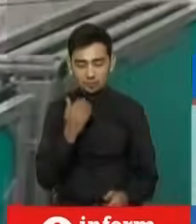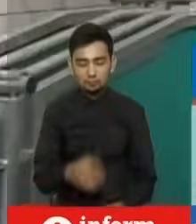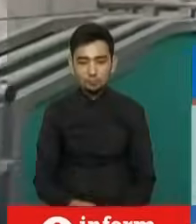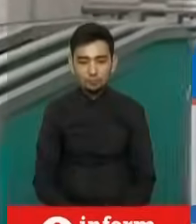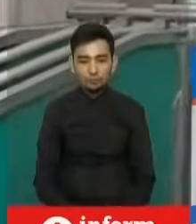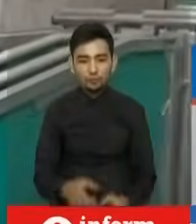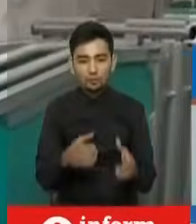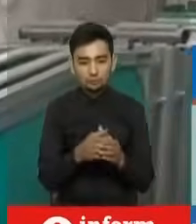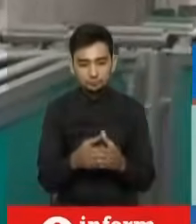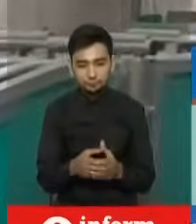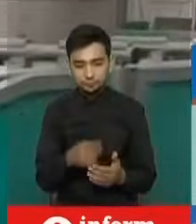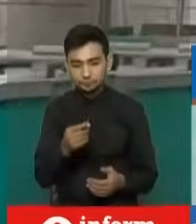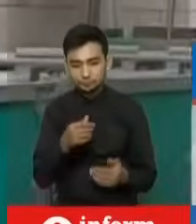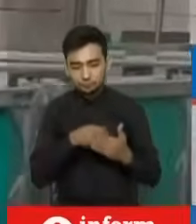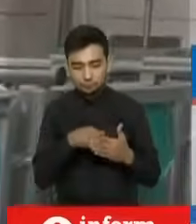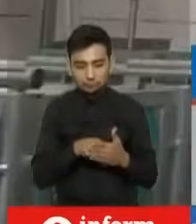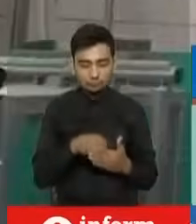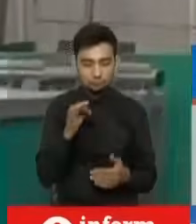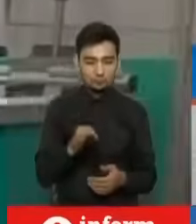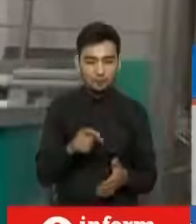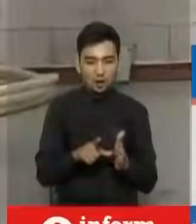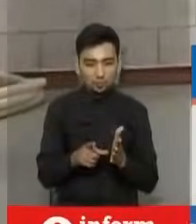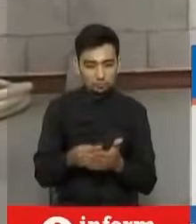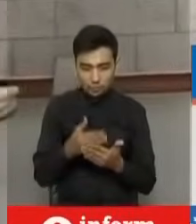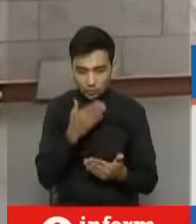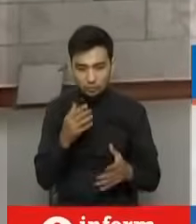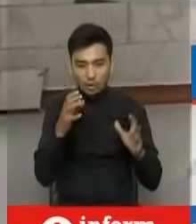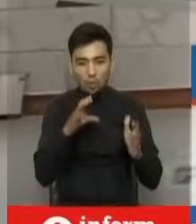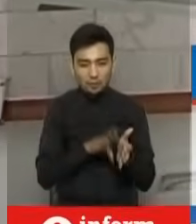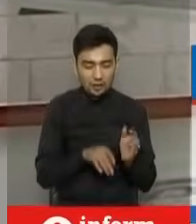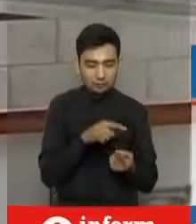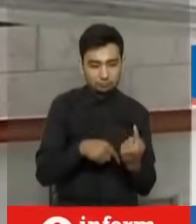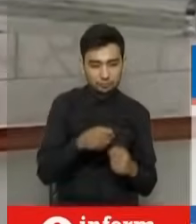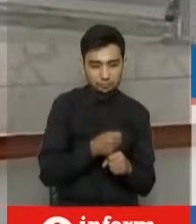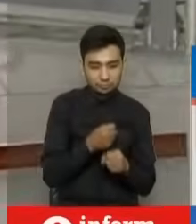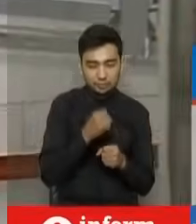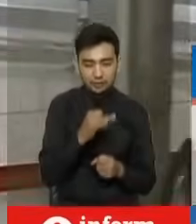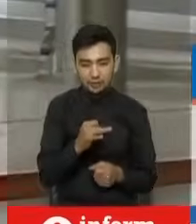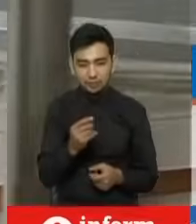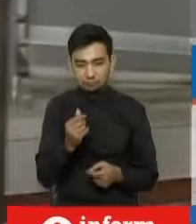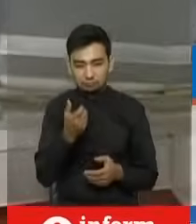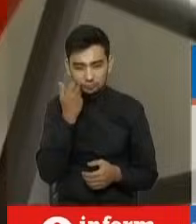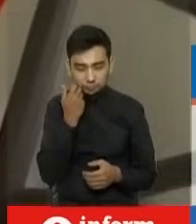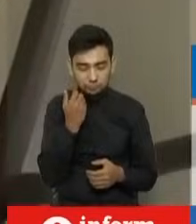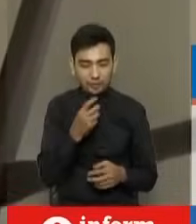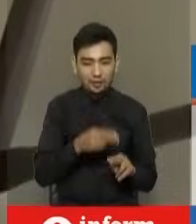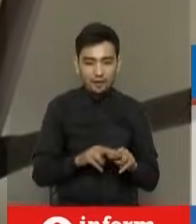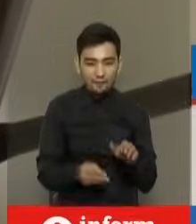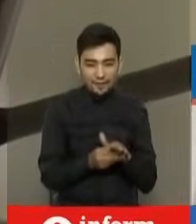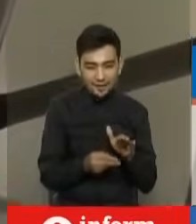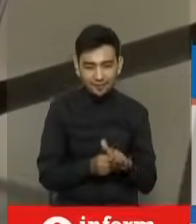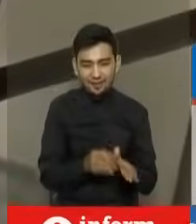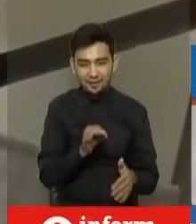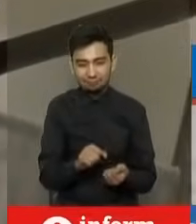Группировки вменяют в присвоение субсидий, неуплату налогов, незаконную предпринимательскую деятельность, отмывание доходов, взятки и